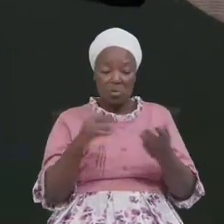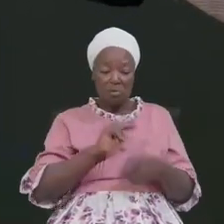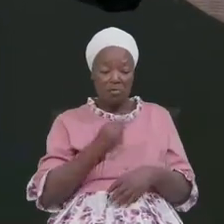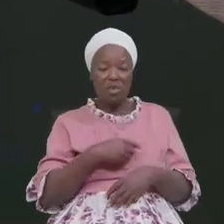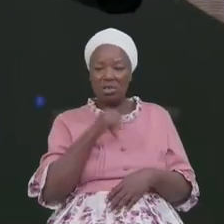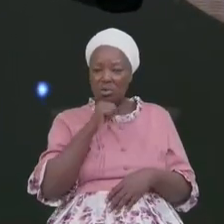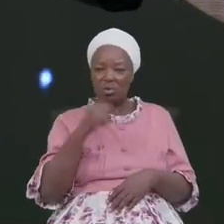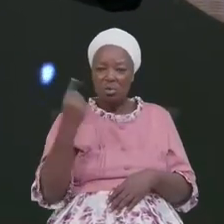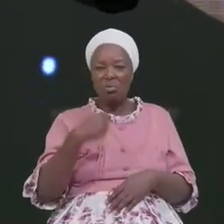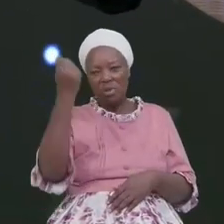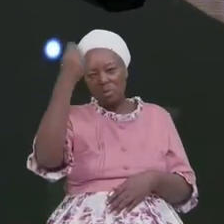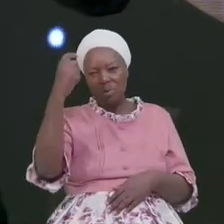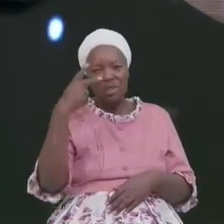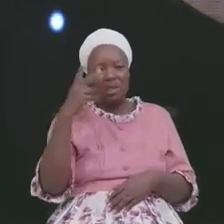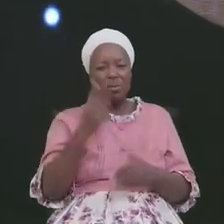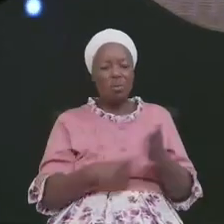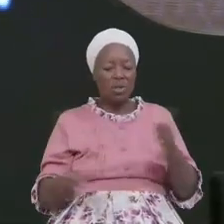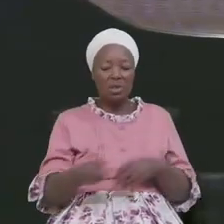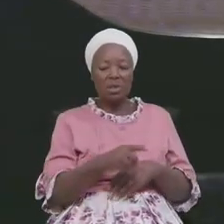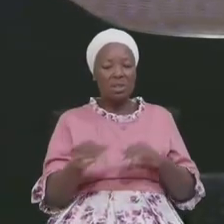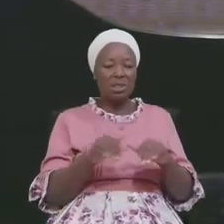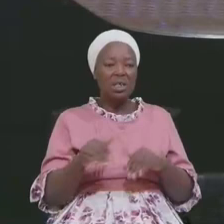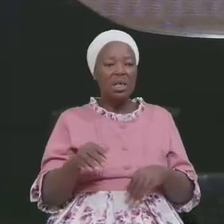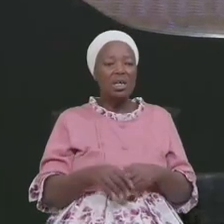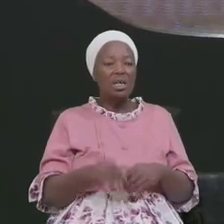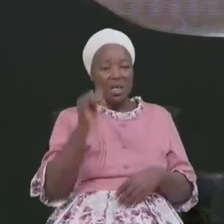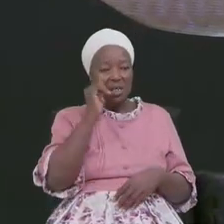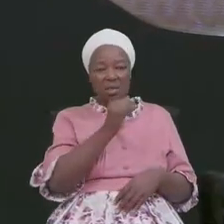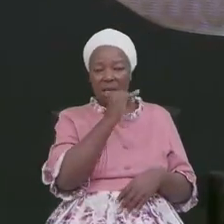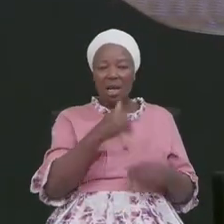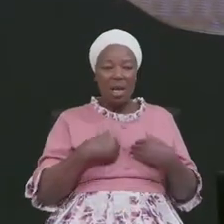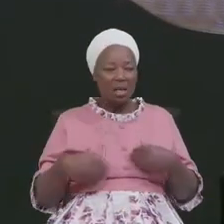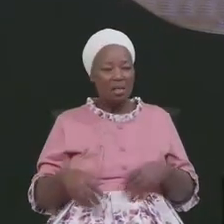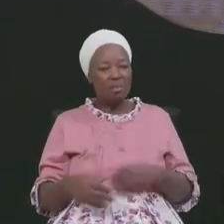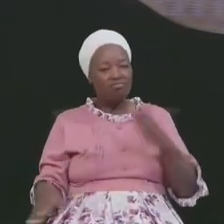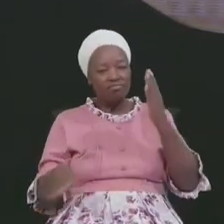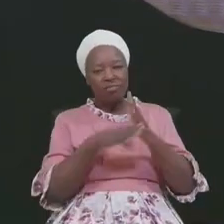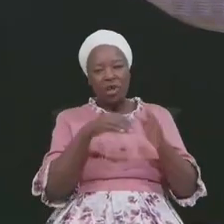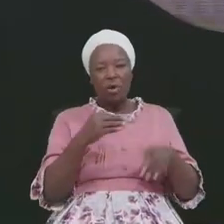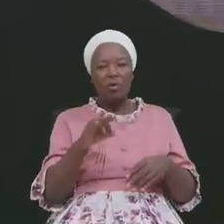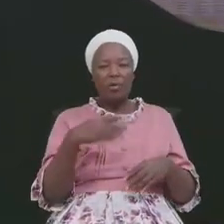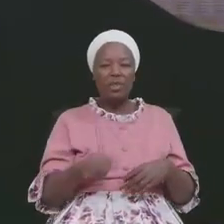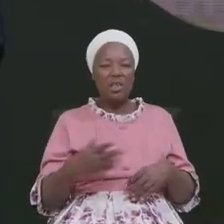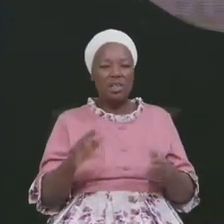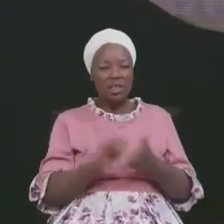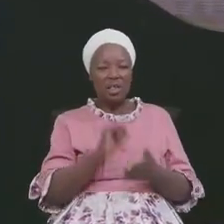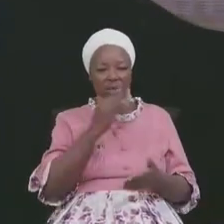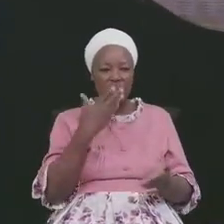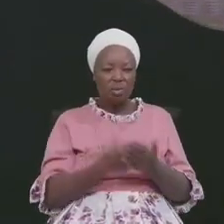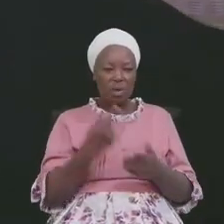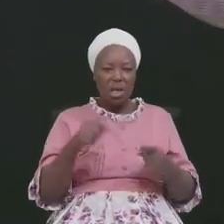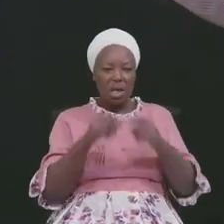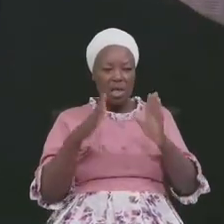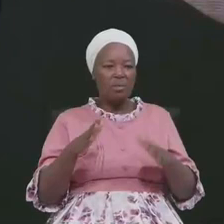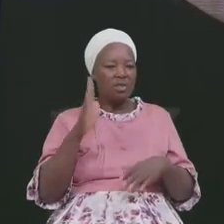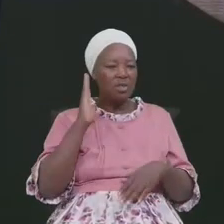sont pas sages. Voilà ce qu'ils ont fait. Israël a rejeté le bien. L'ennemi le poursuivra.